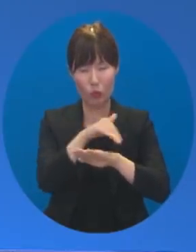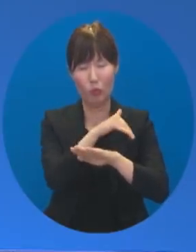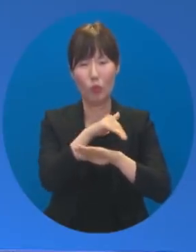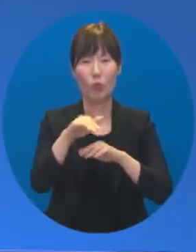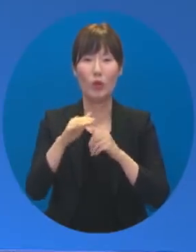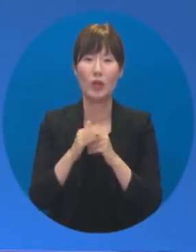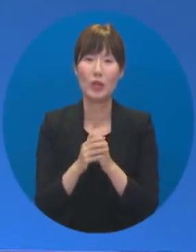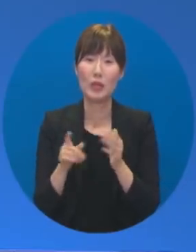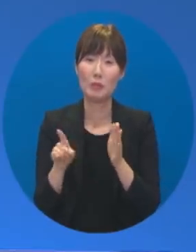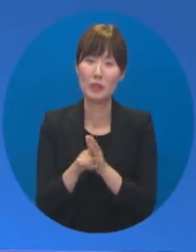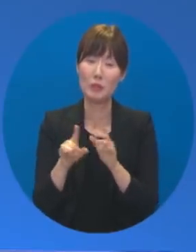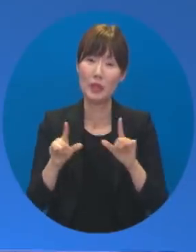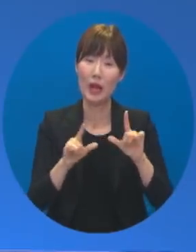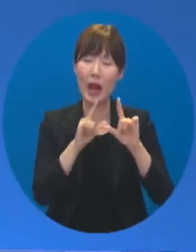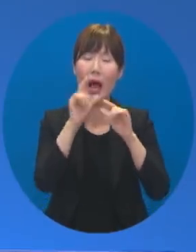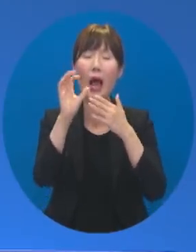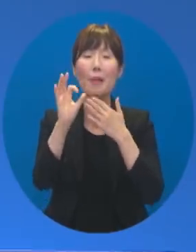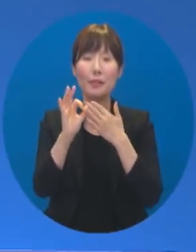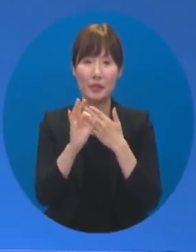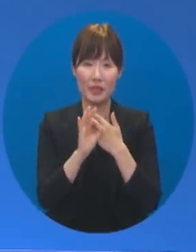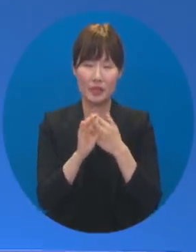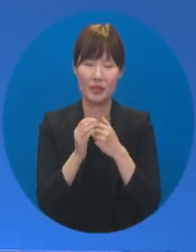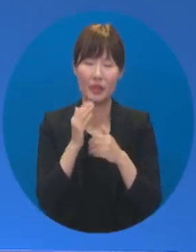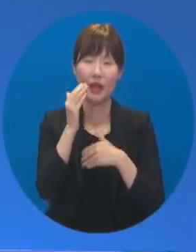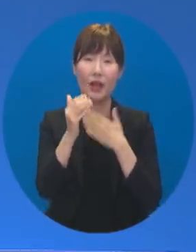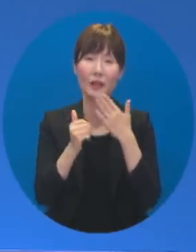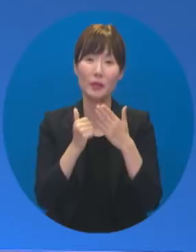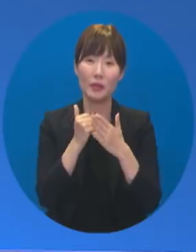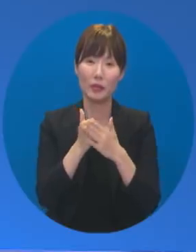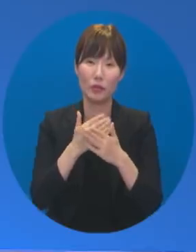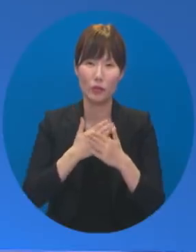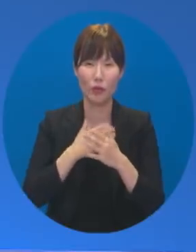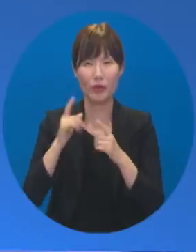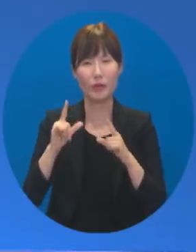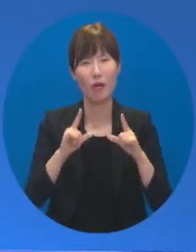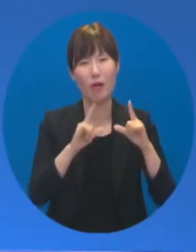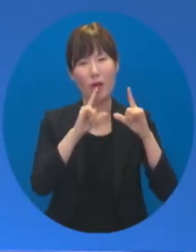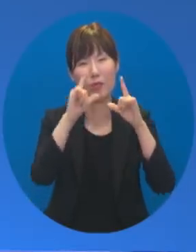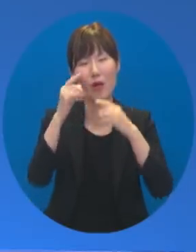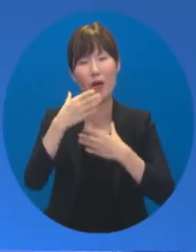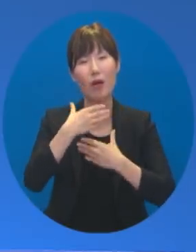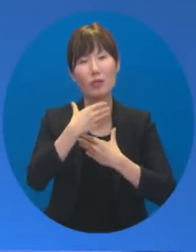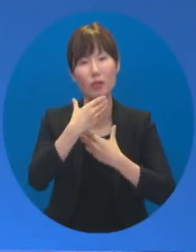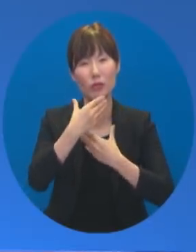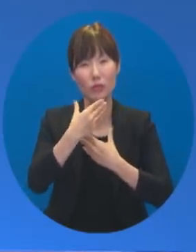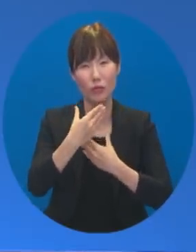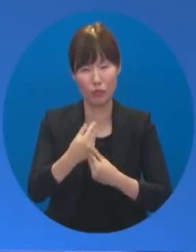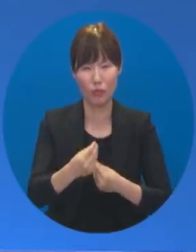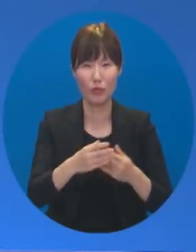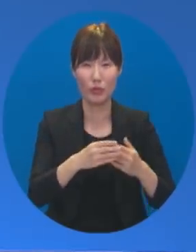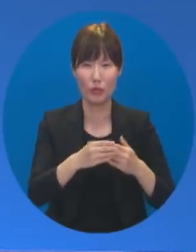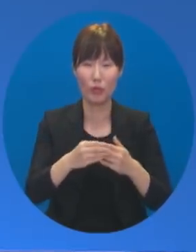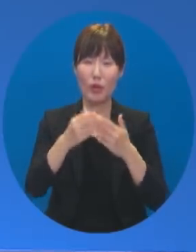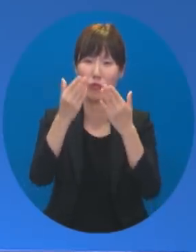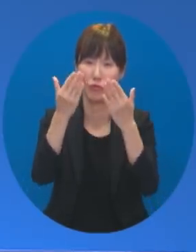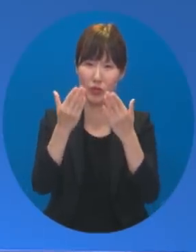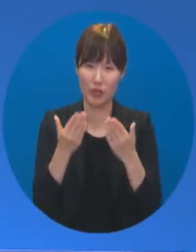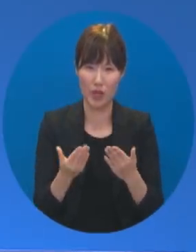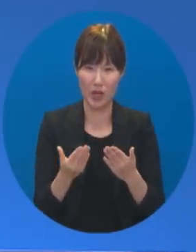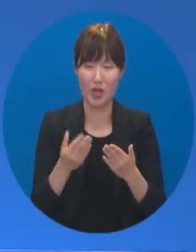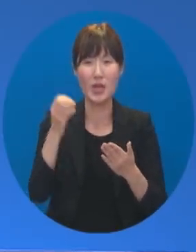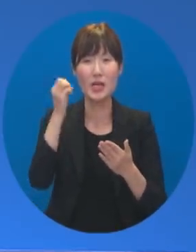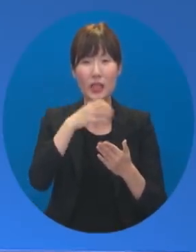신앙생활하면 하나님께서 저의 삶을 안정적으로 이끌어 주신다라는 것을 그냥